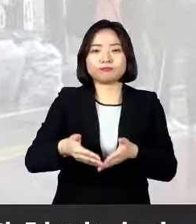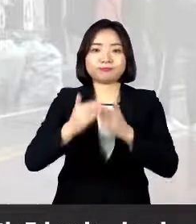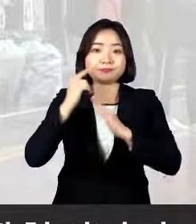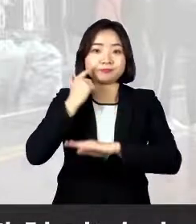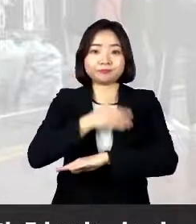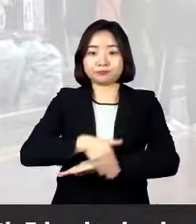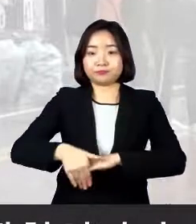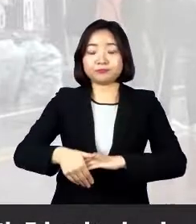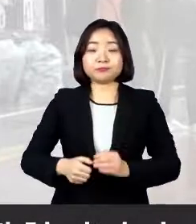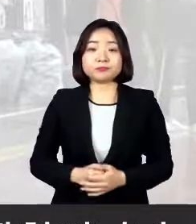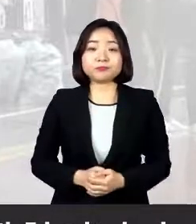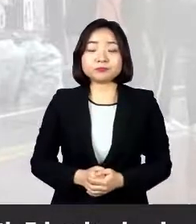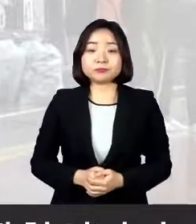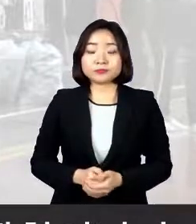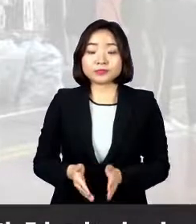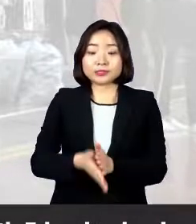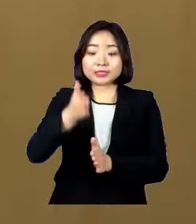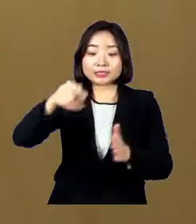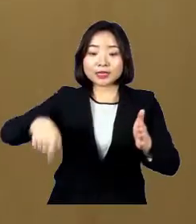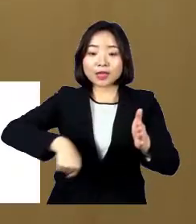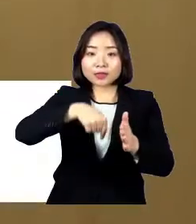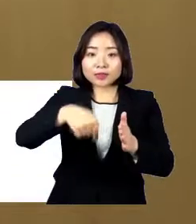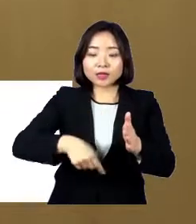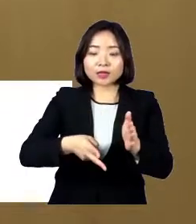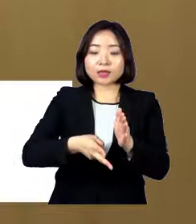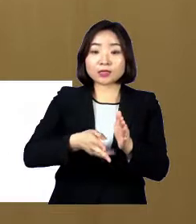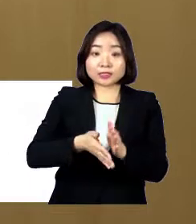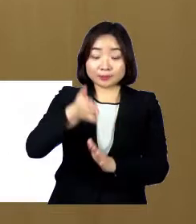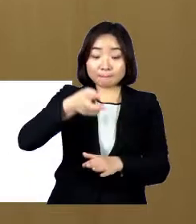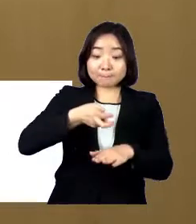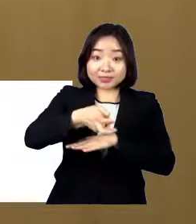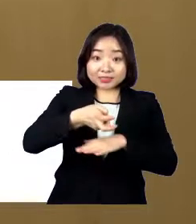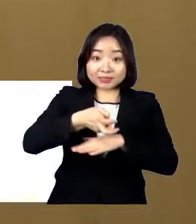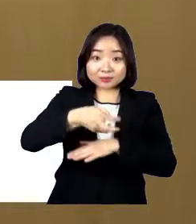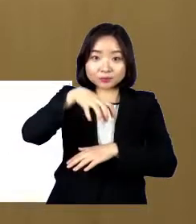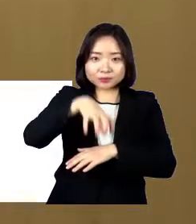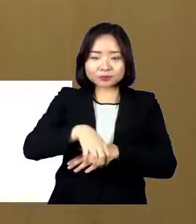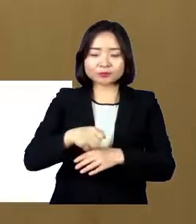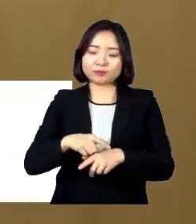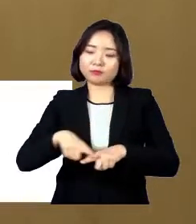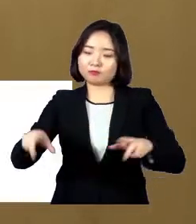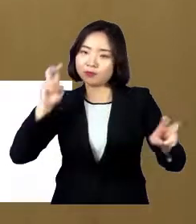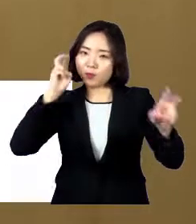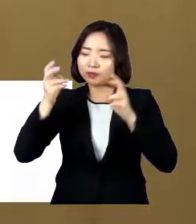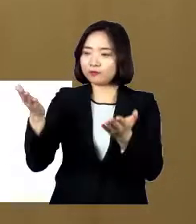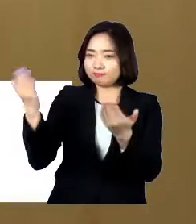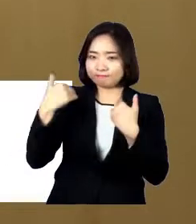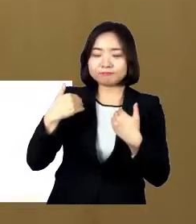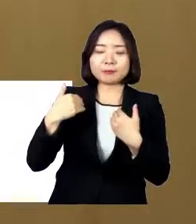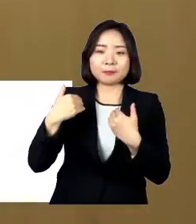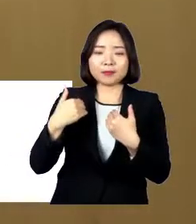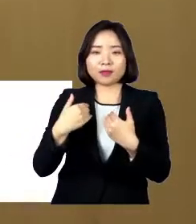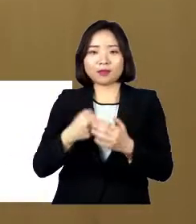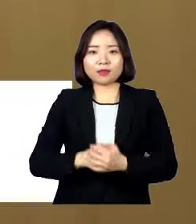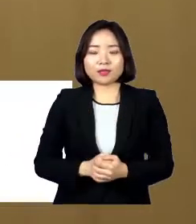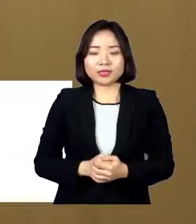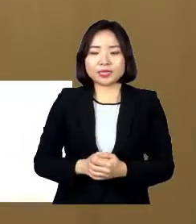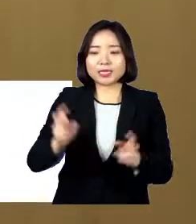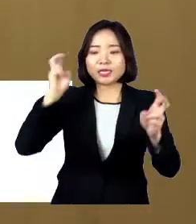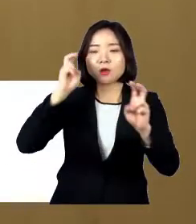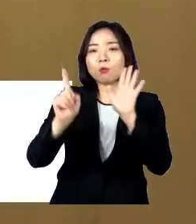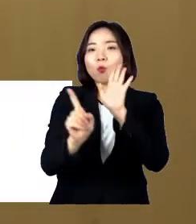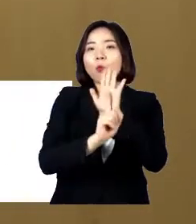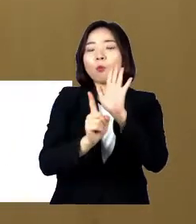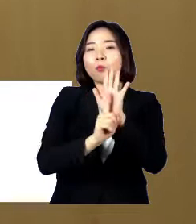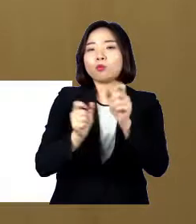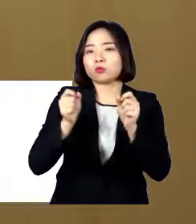승강장에 추가로 설치할 계획입니다. 관내에 시내버스 승강장에 기업의 민간 유치를